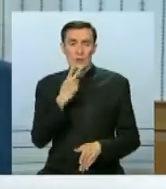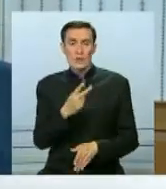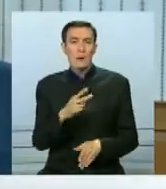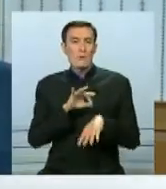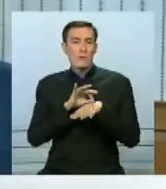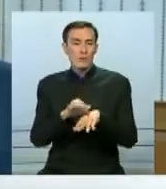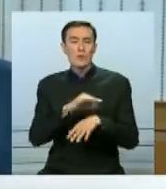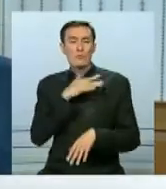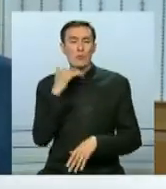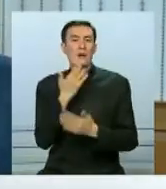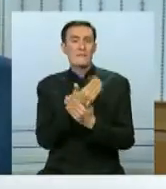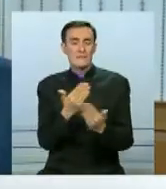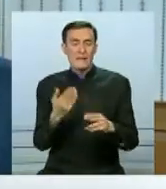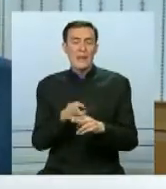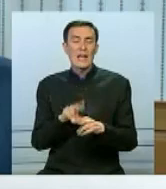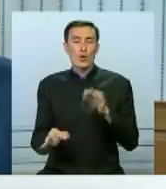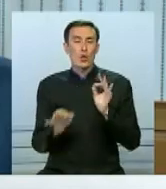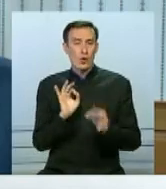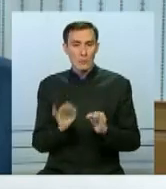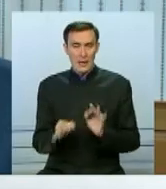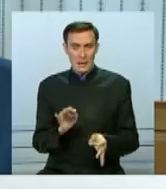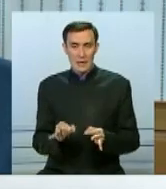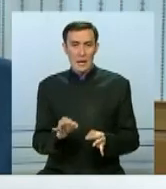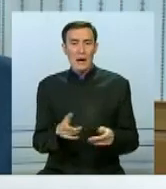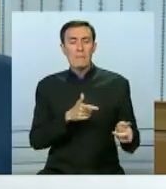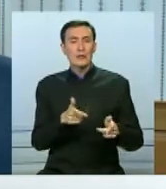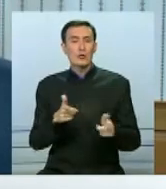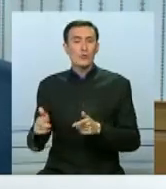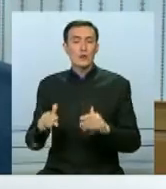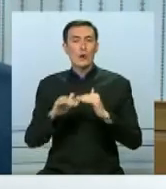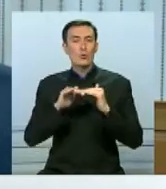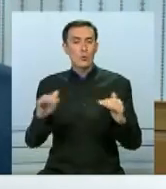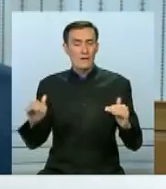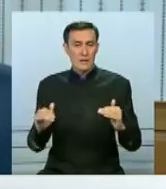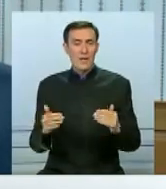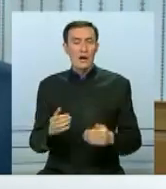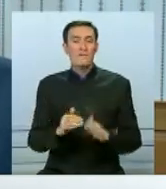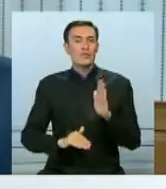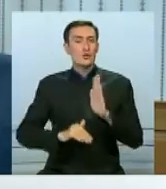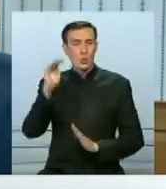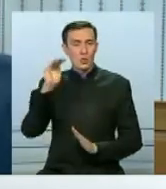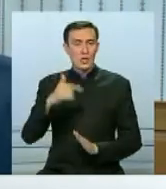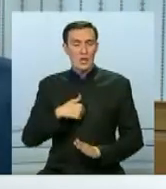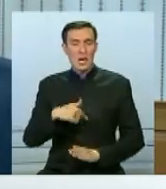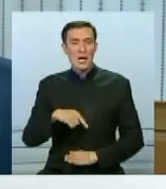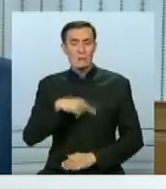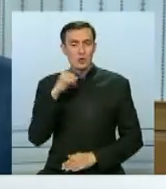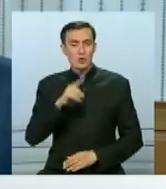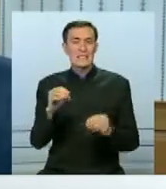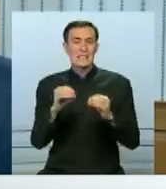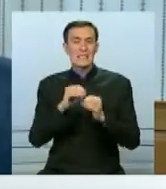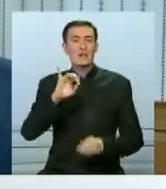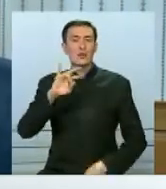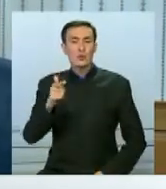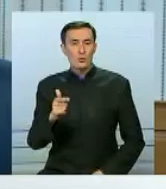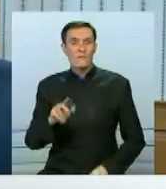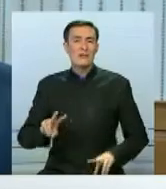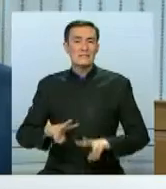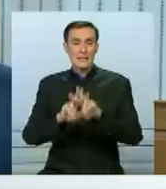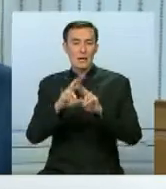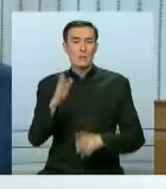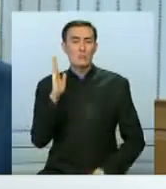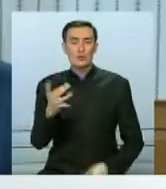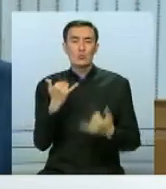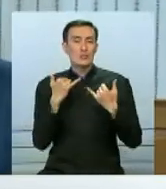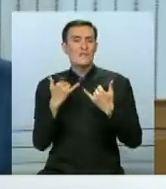много выставок и знаем, что это нормально. Уровень подготовки к Экспо высокий. Я с уверенностью могу сказать, что 10 июня Экспо в Астане удивит